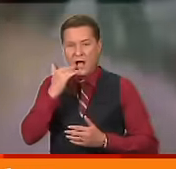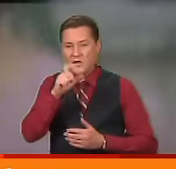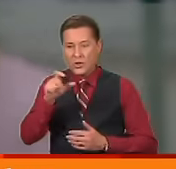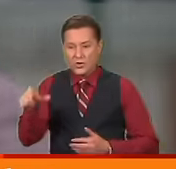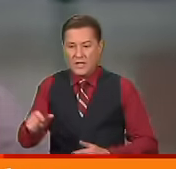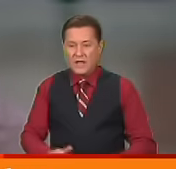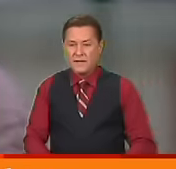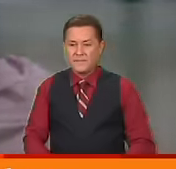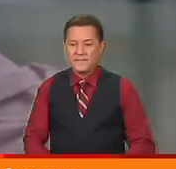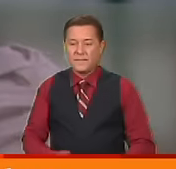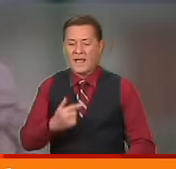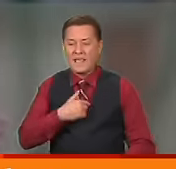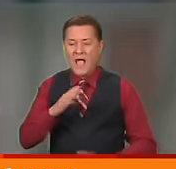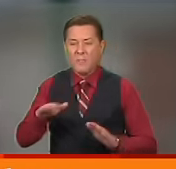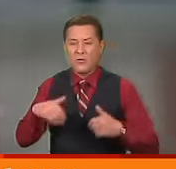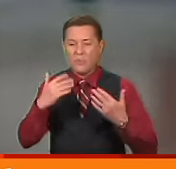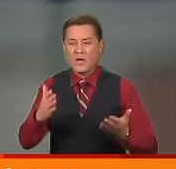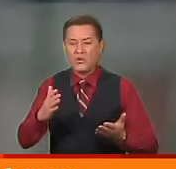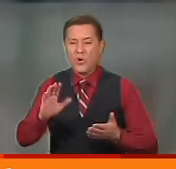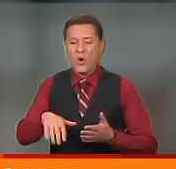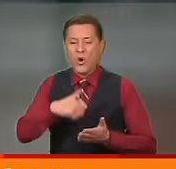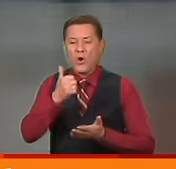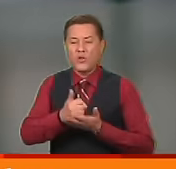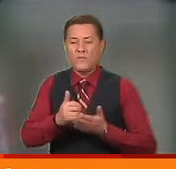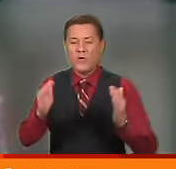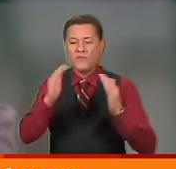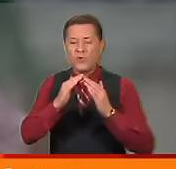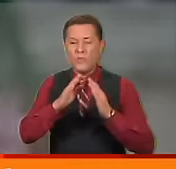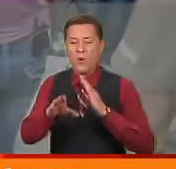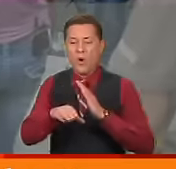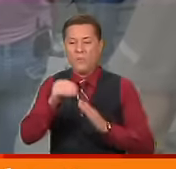Будь ласка, я пропоную головою зборів обрати